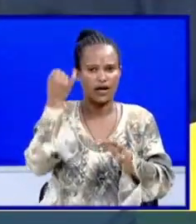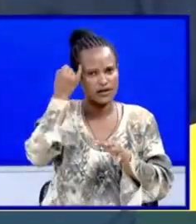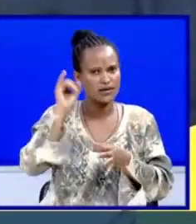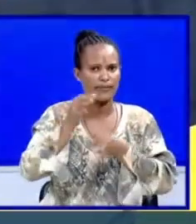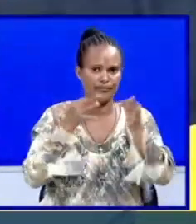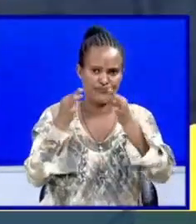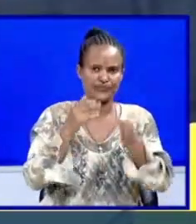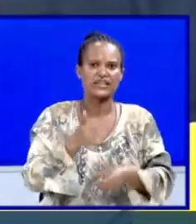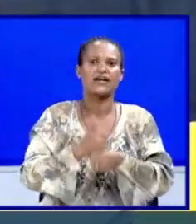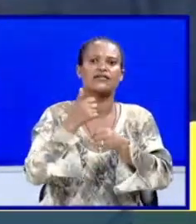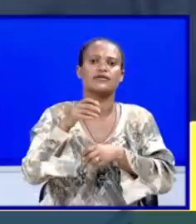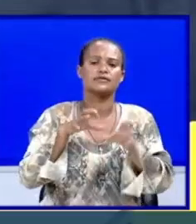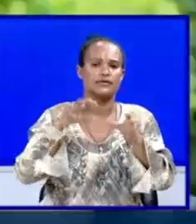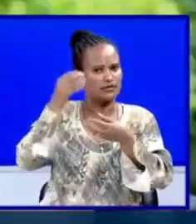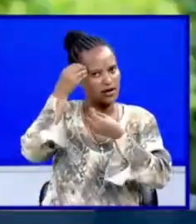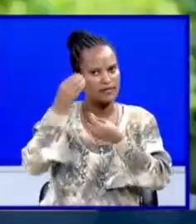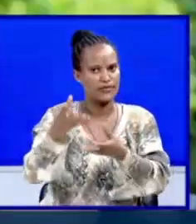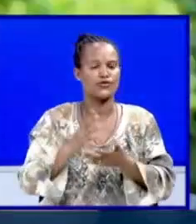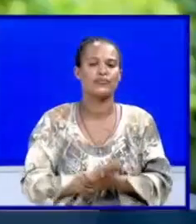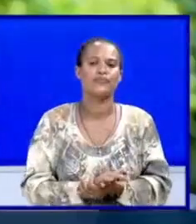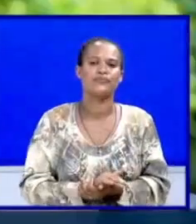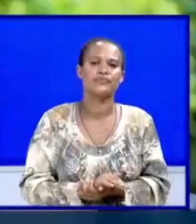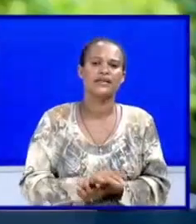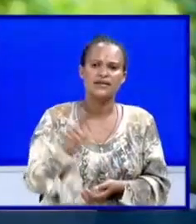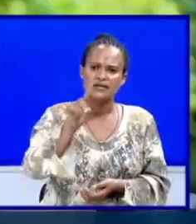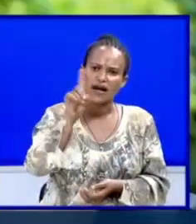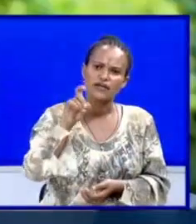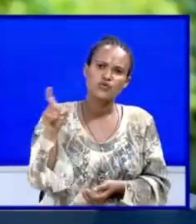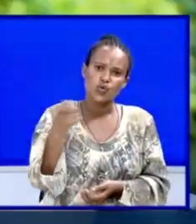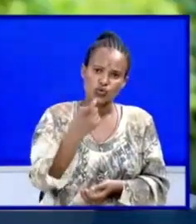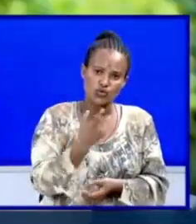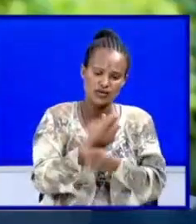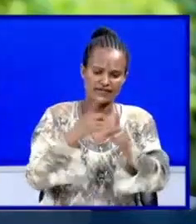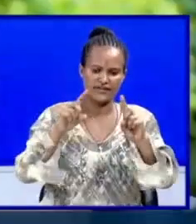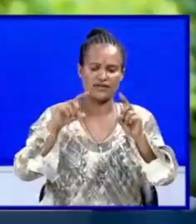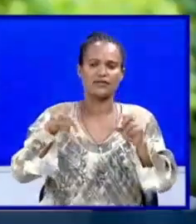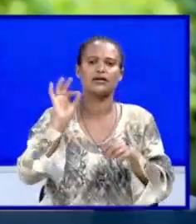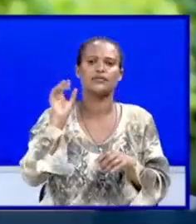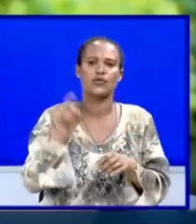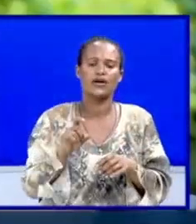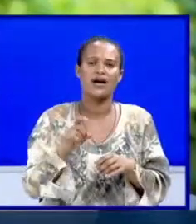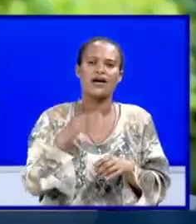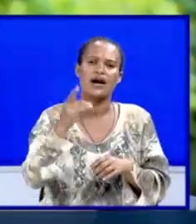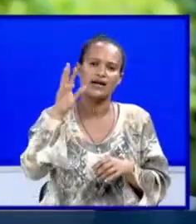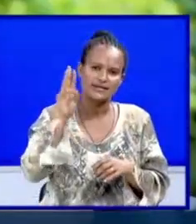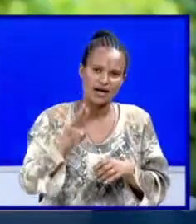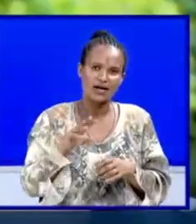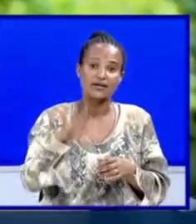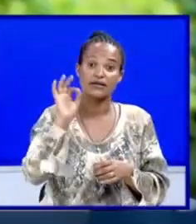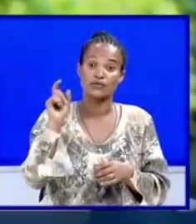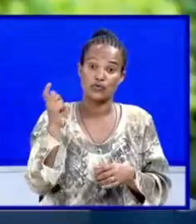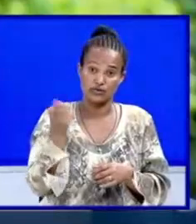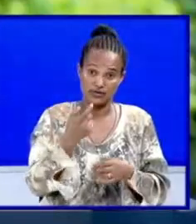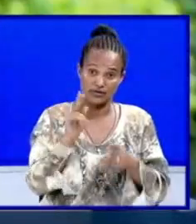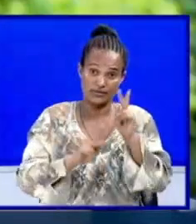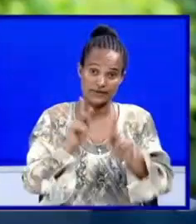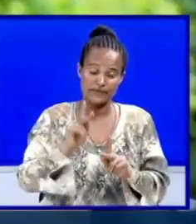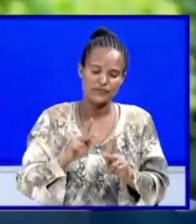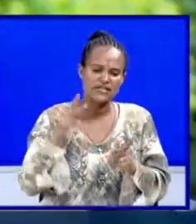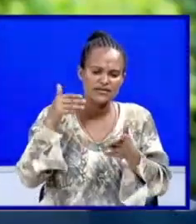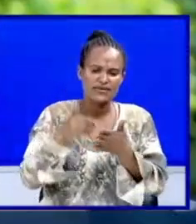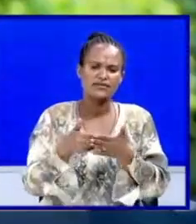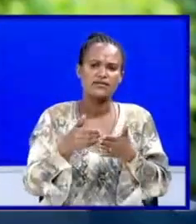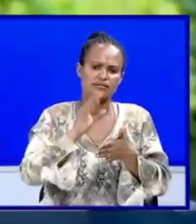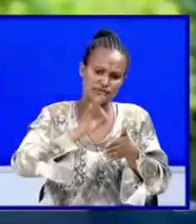ደገፍ ከም ዘድልየን ሓቢሮም። ተሓተቲ ክኾኑ ተኮይኖም ፍትሒ ክንረክብ ተኮይና ካሕሳ ክንረክብ ተኮይኑ ህዝቢ እዚ እቲ ዝበፅሐ